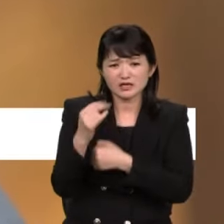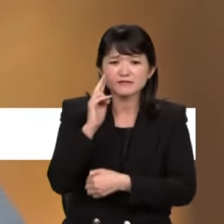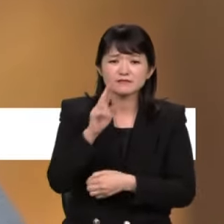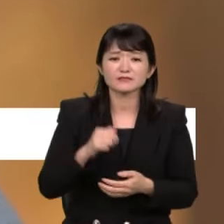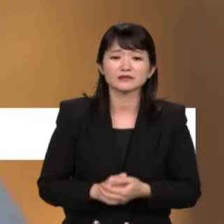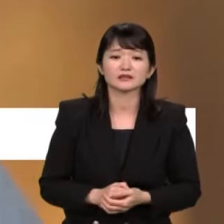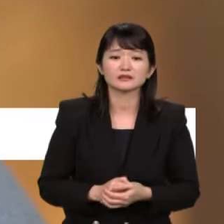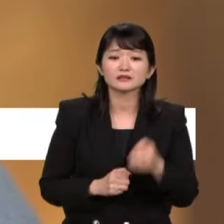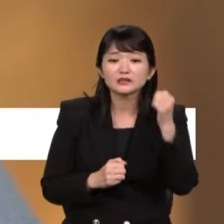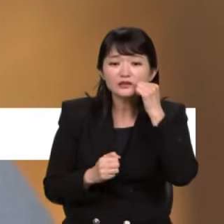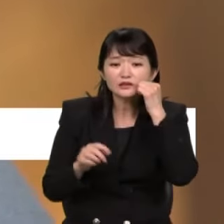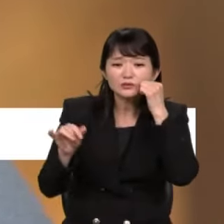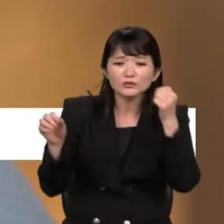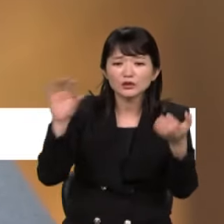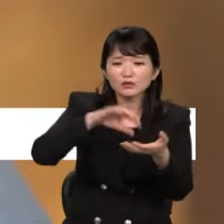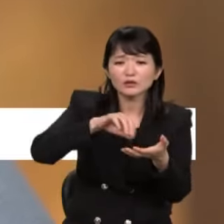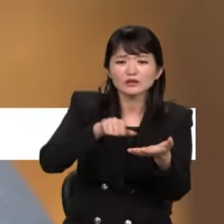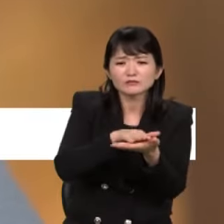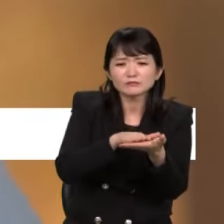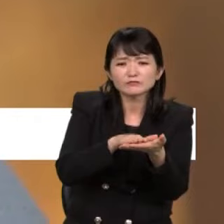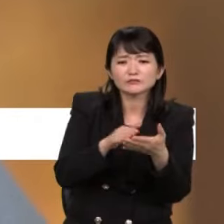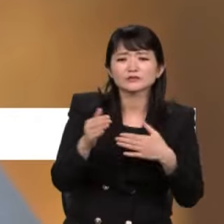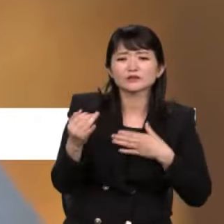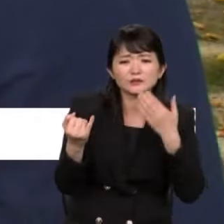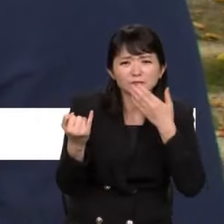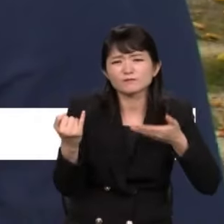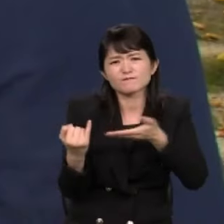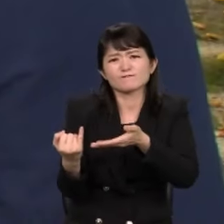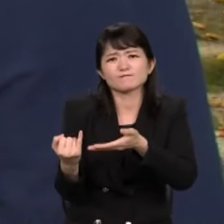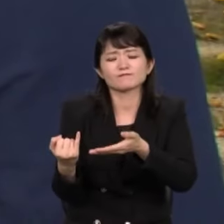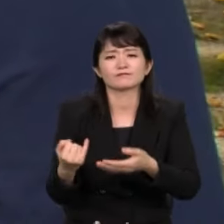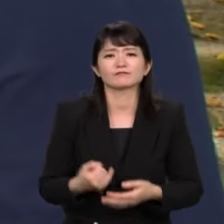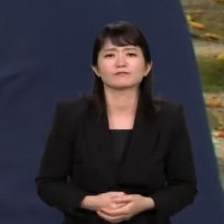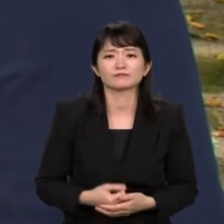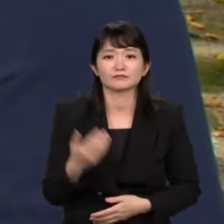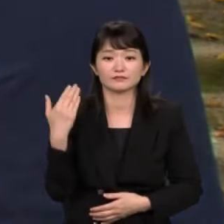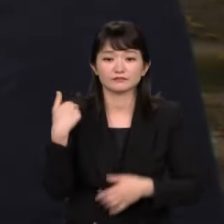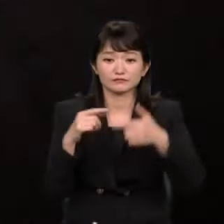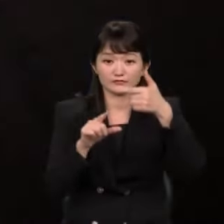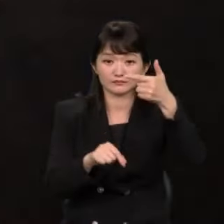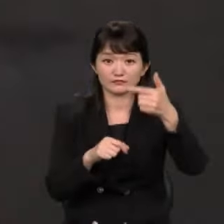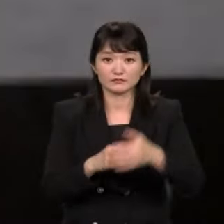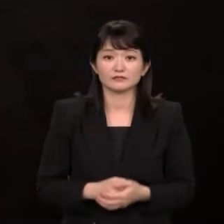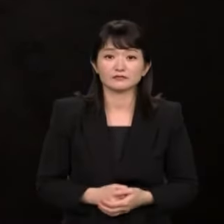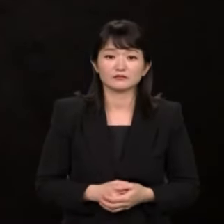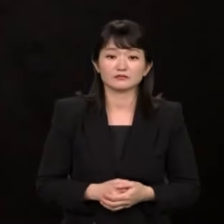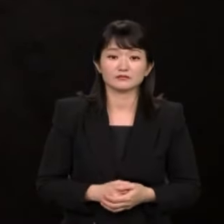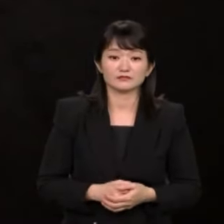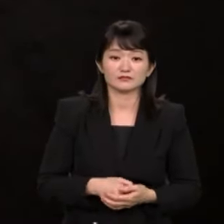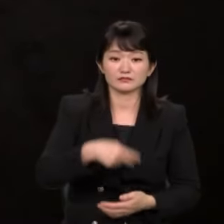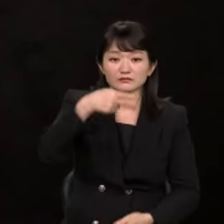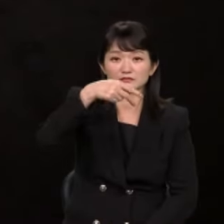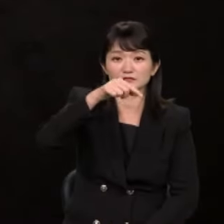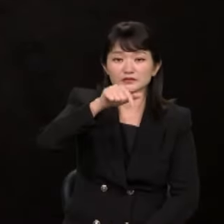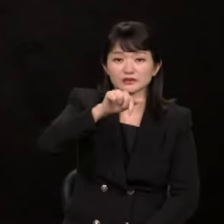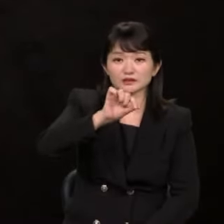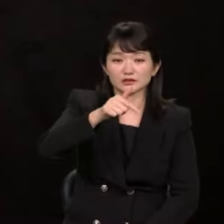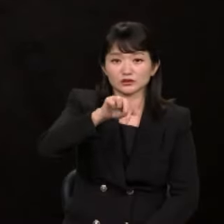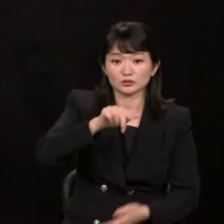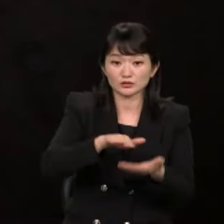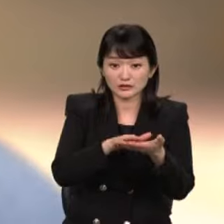모래랑 돌을 섞었어요. 저한테 먹으라 시켰어요. 지난 6월에는 식인종 놀이라며 흉기를 들이대기도